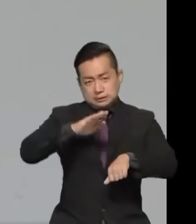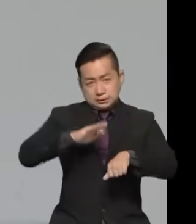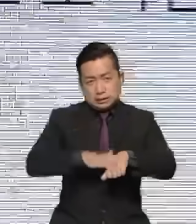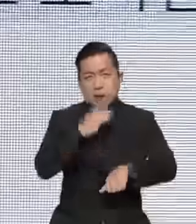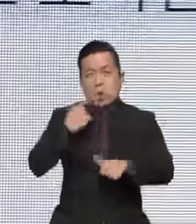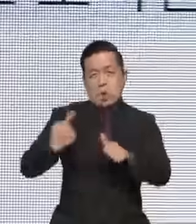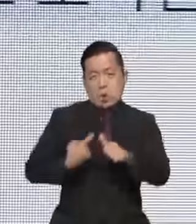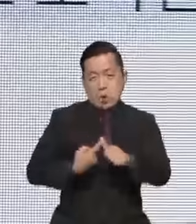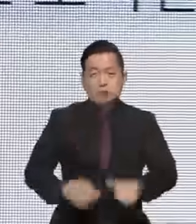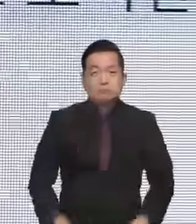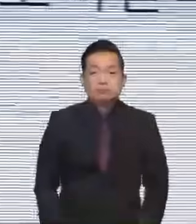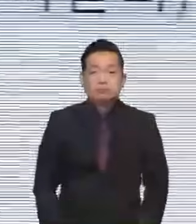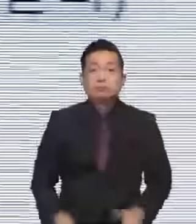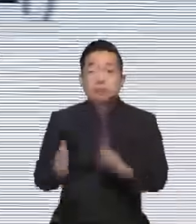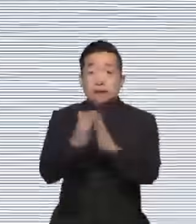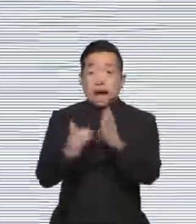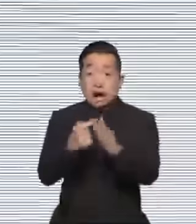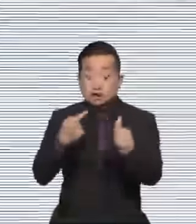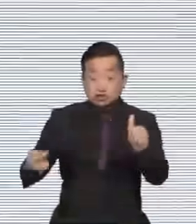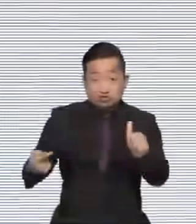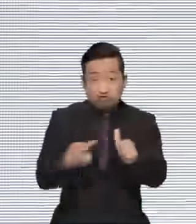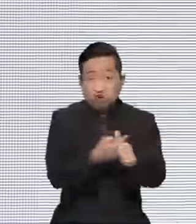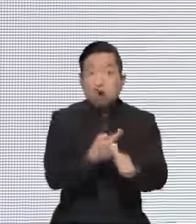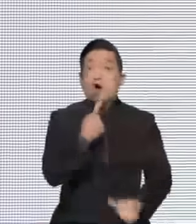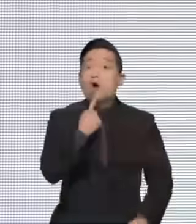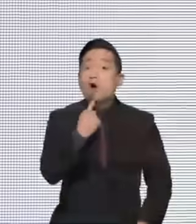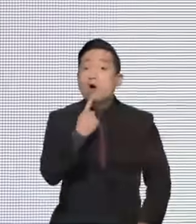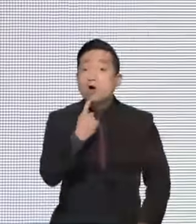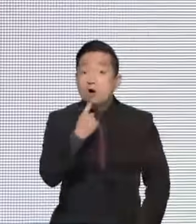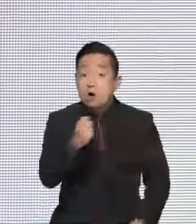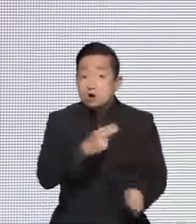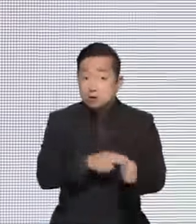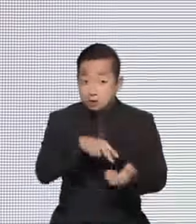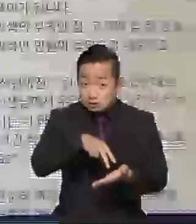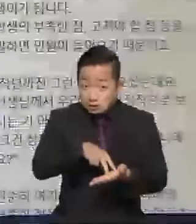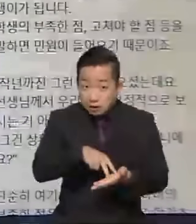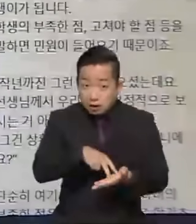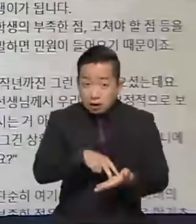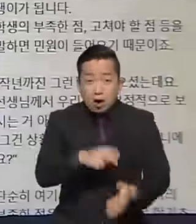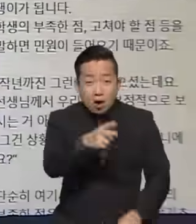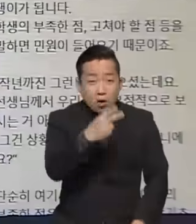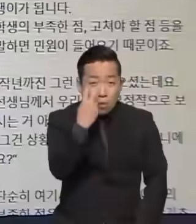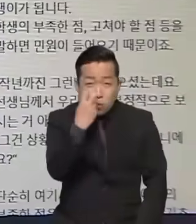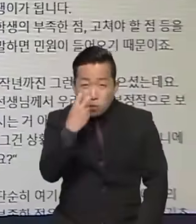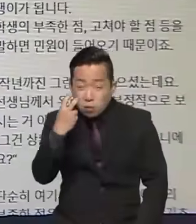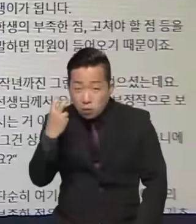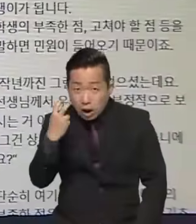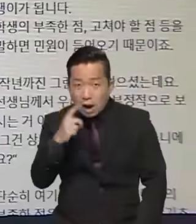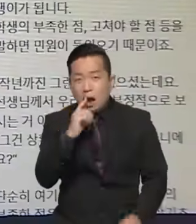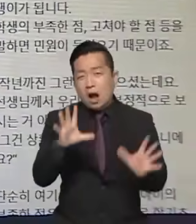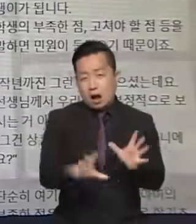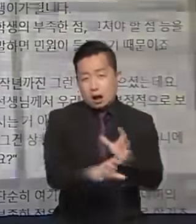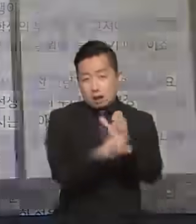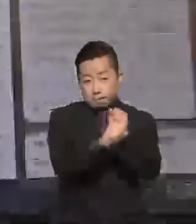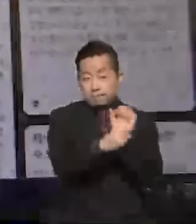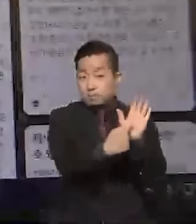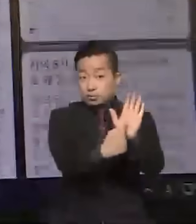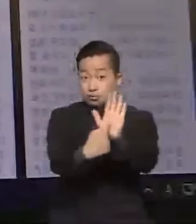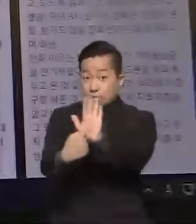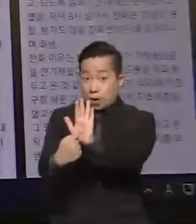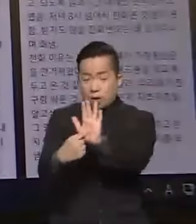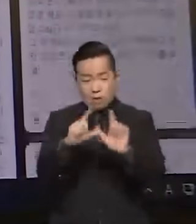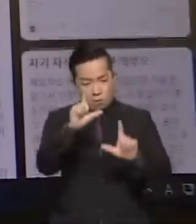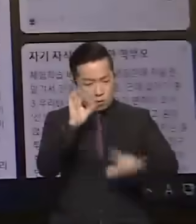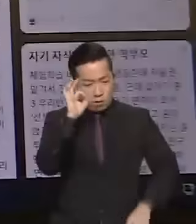비난 심지어 가족을 살해하겠다는 협박까지 교사들이 스스로 조사한 학부모 악성 민원실태는 그